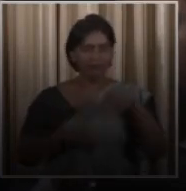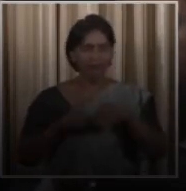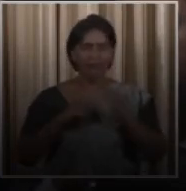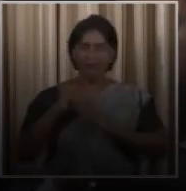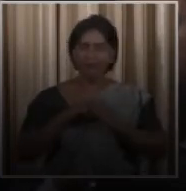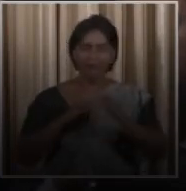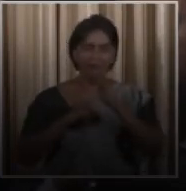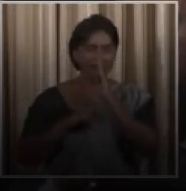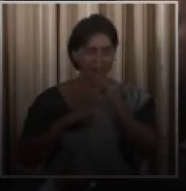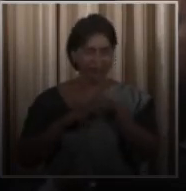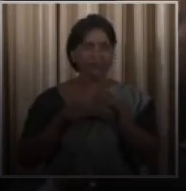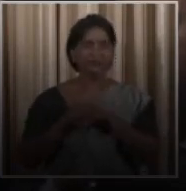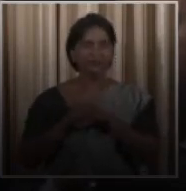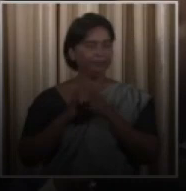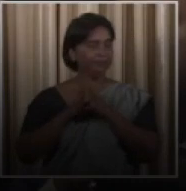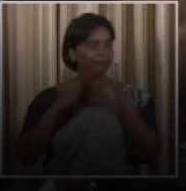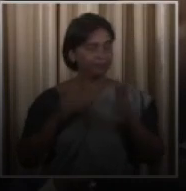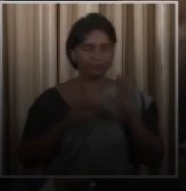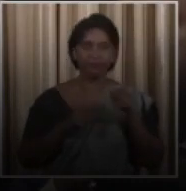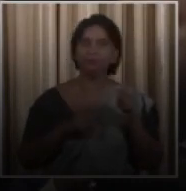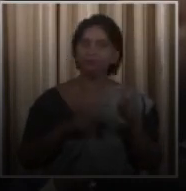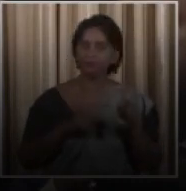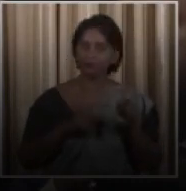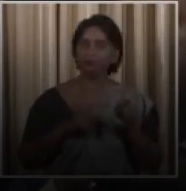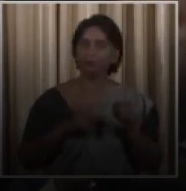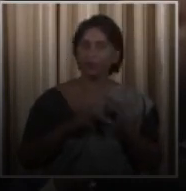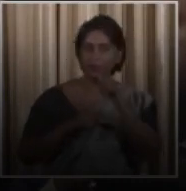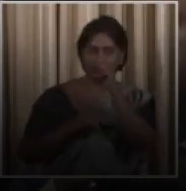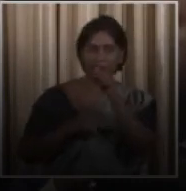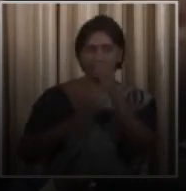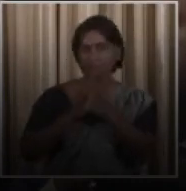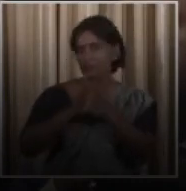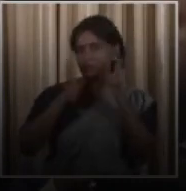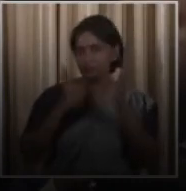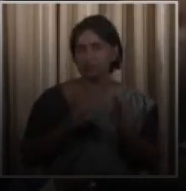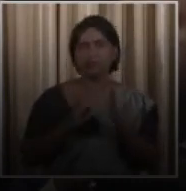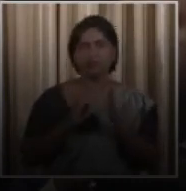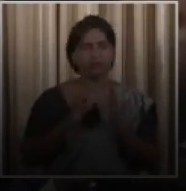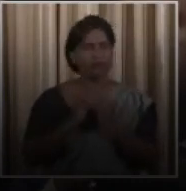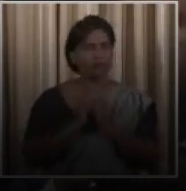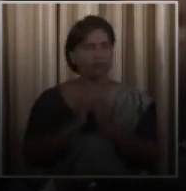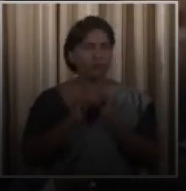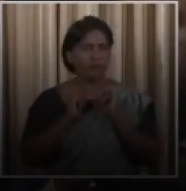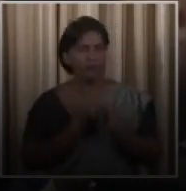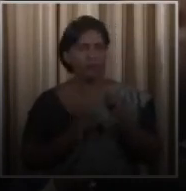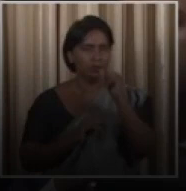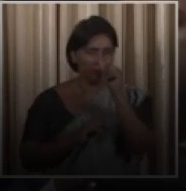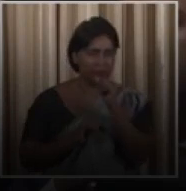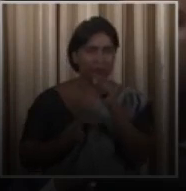ක්‍රමය තුළ විශාල වශයෙන් අක්‍රමිකතා ඇති වෙනවා. අක්‍රමිකතා නීති විරෝධී